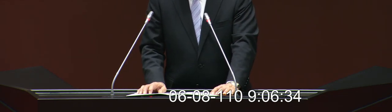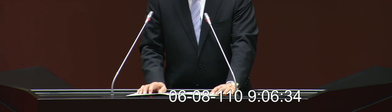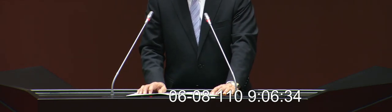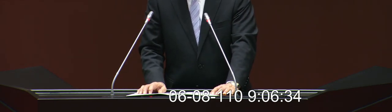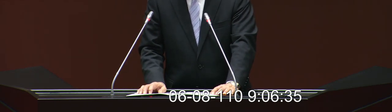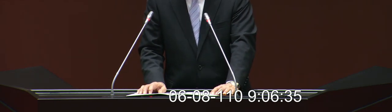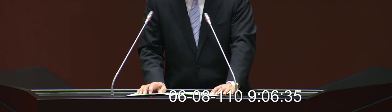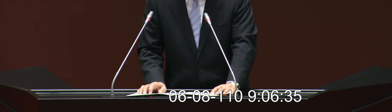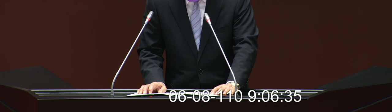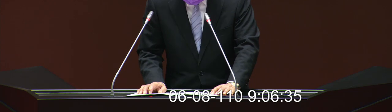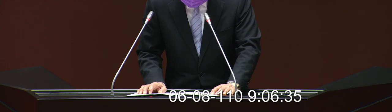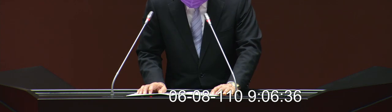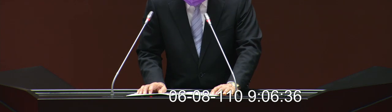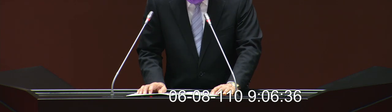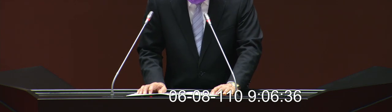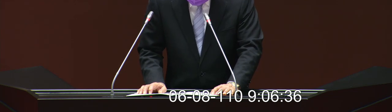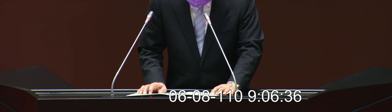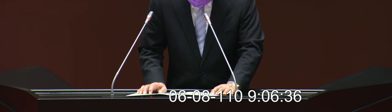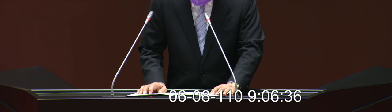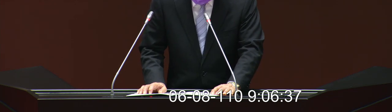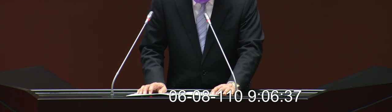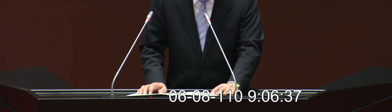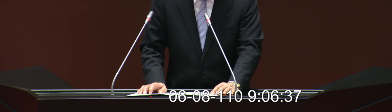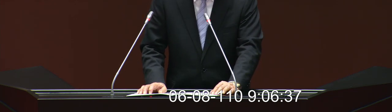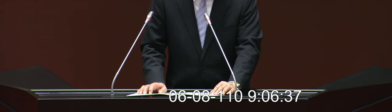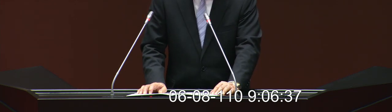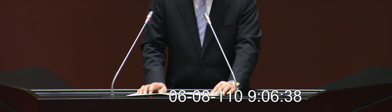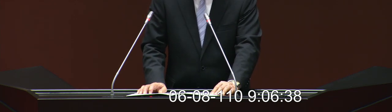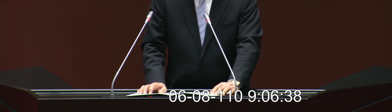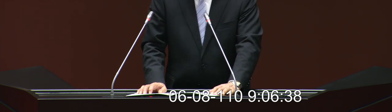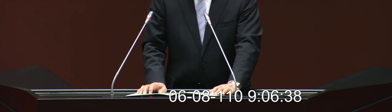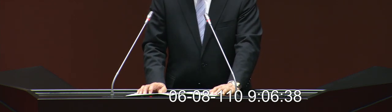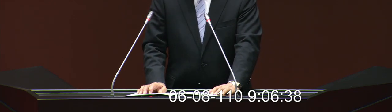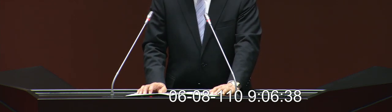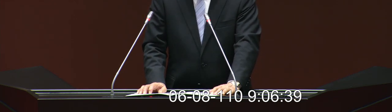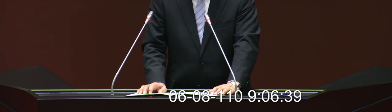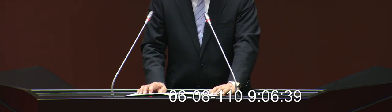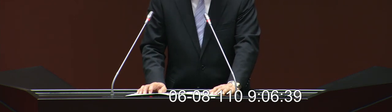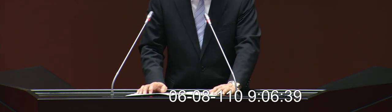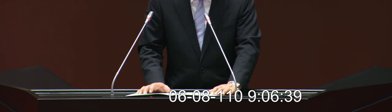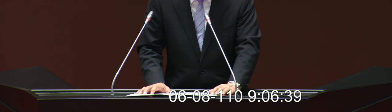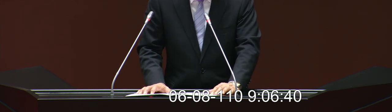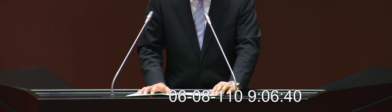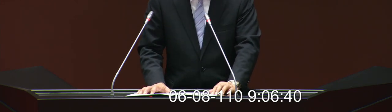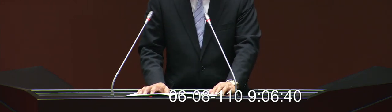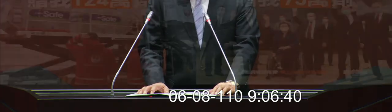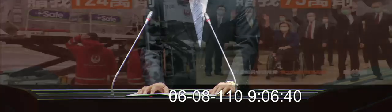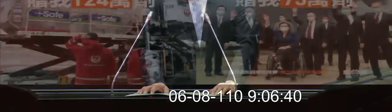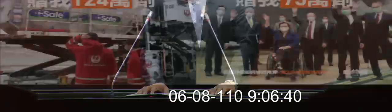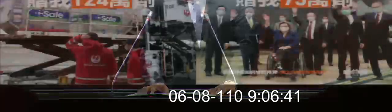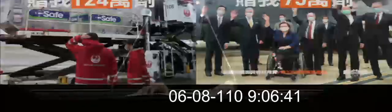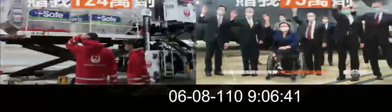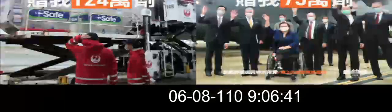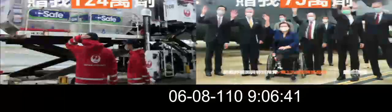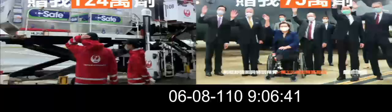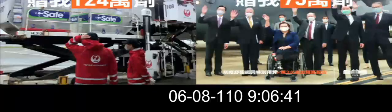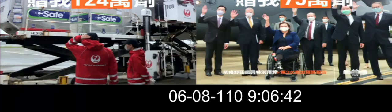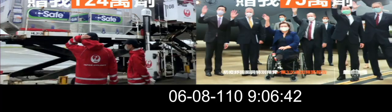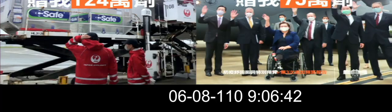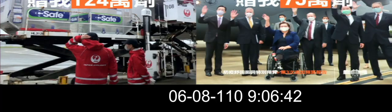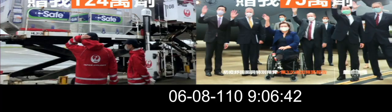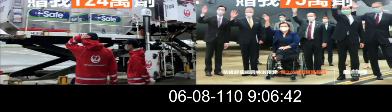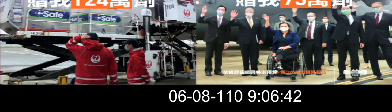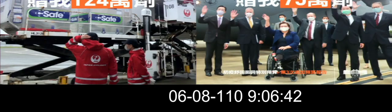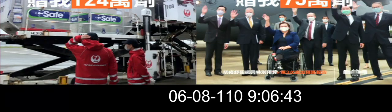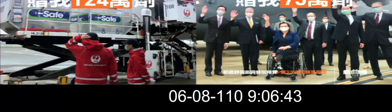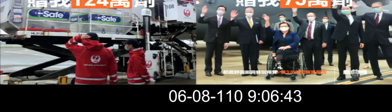就会开土时配波施打。美国政府在前天特别由